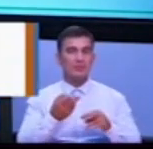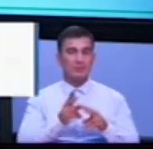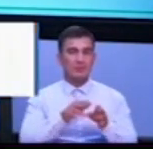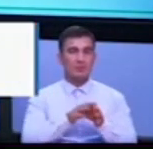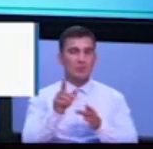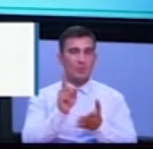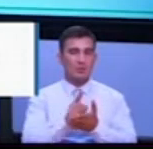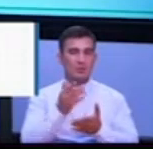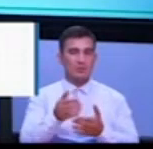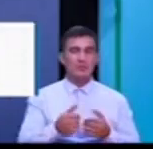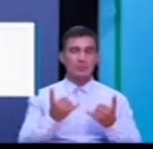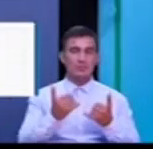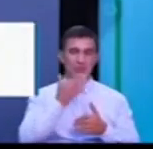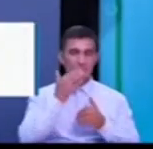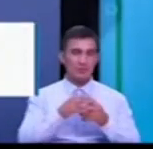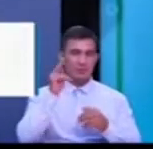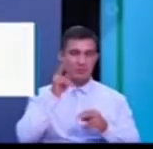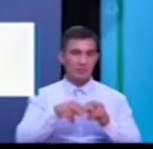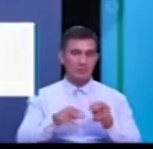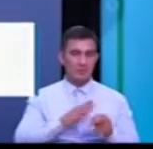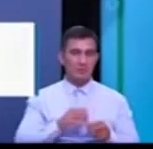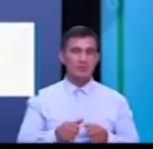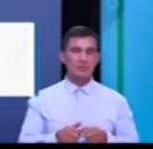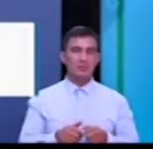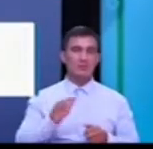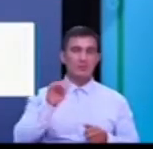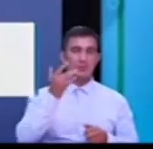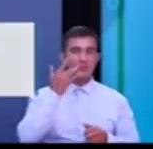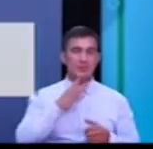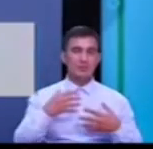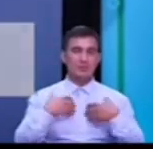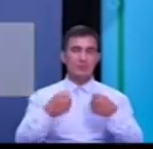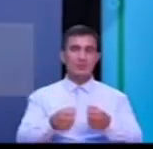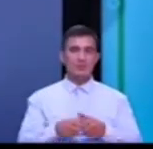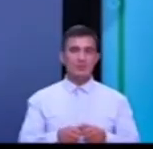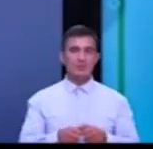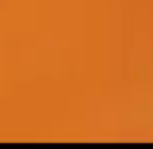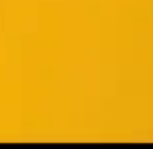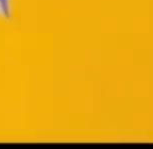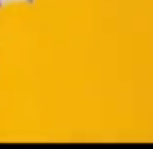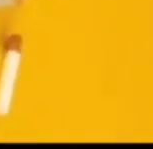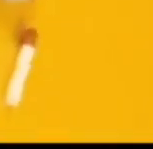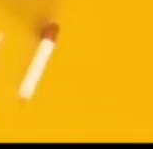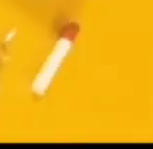muvofiq bo'ladi. Shunday qilib bugungi darsimiz o'z nihoyasiga yetdi. Xayr, salomat bo'ling.